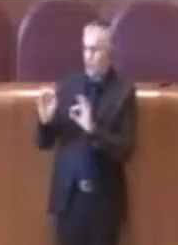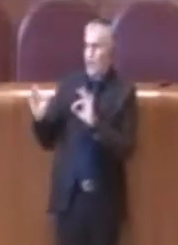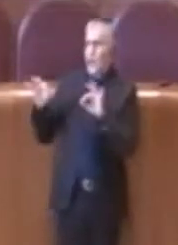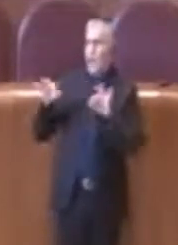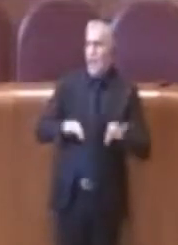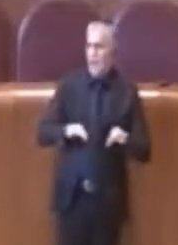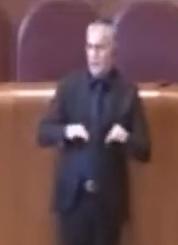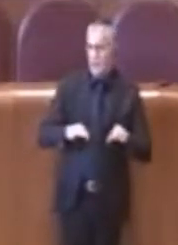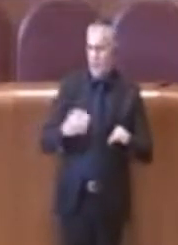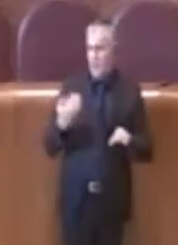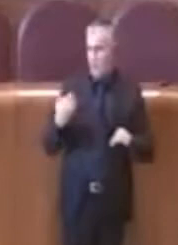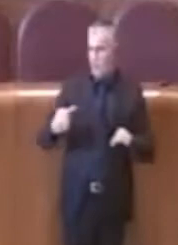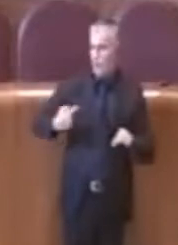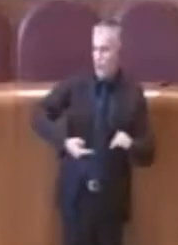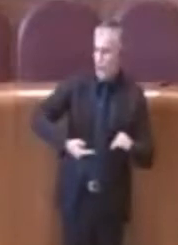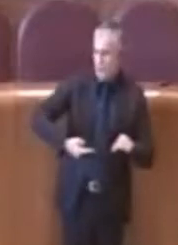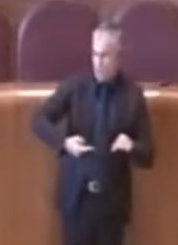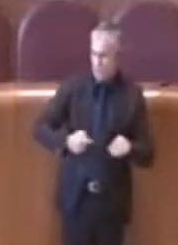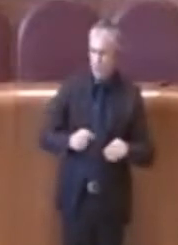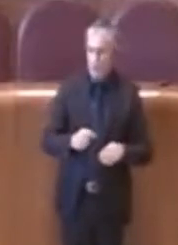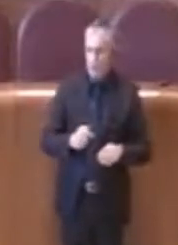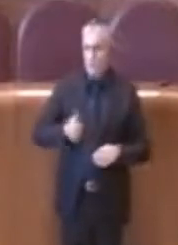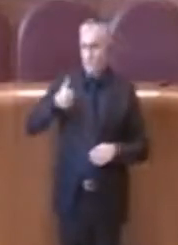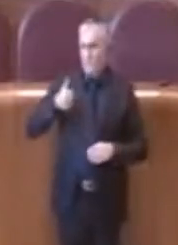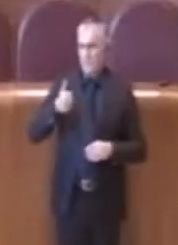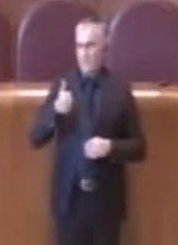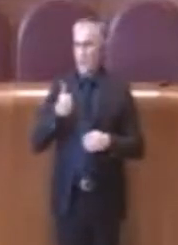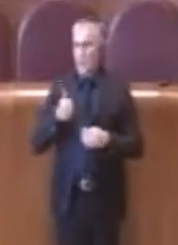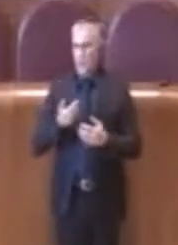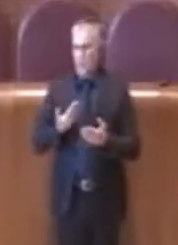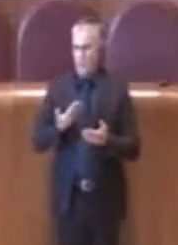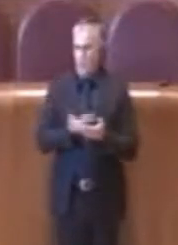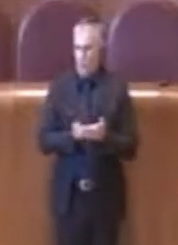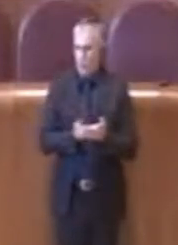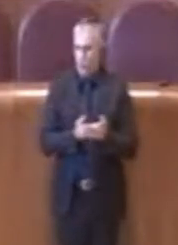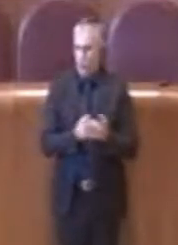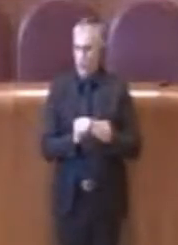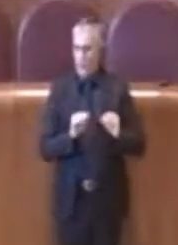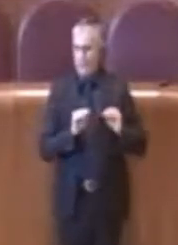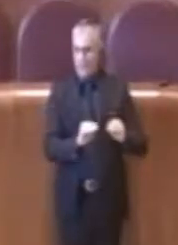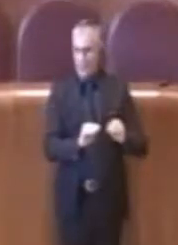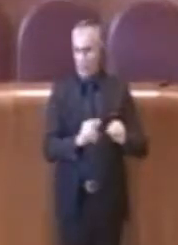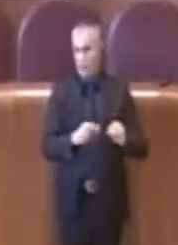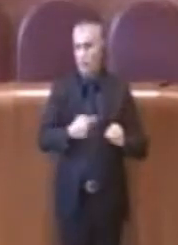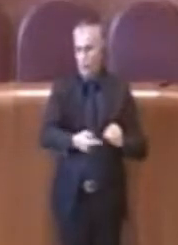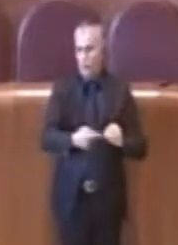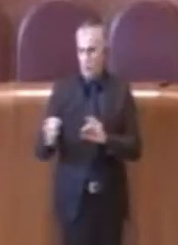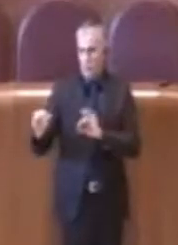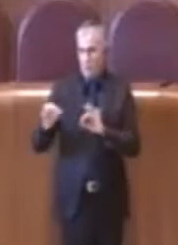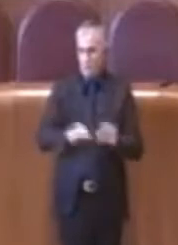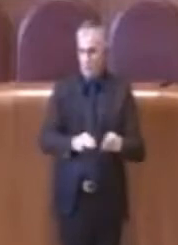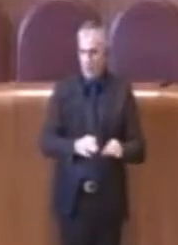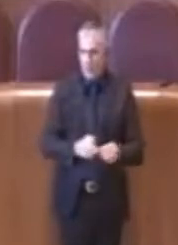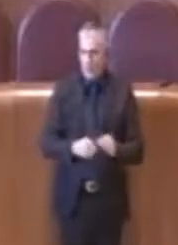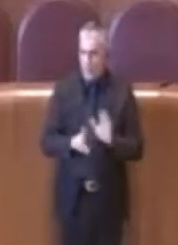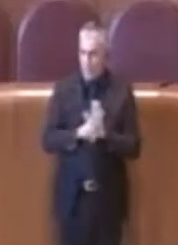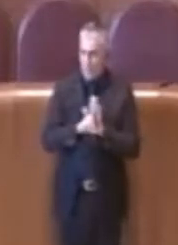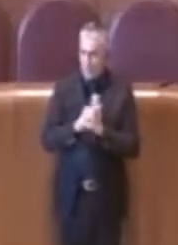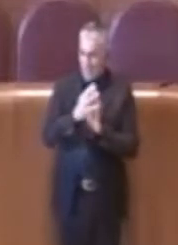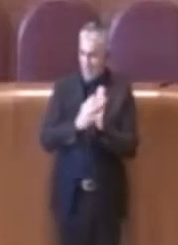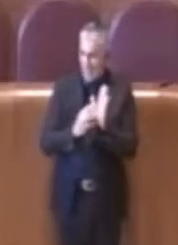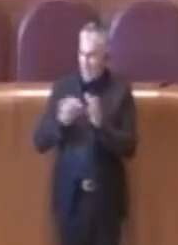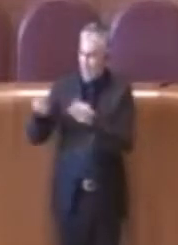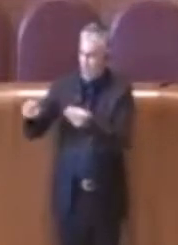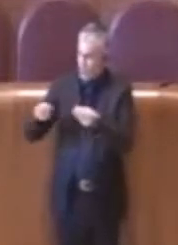è arrivato successivamente al deposito di questa mozione e che definisce appunto quali sono